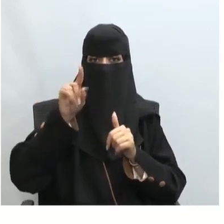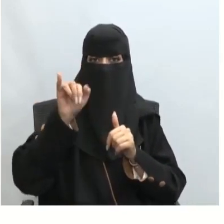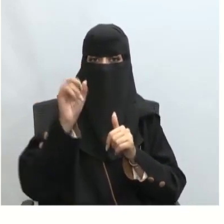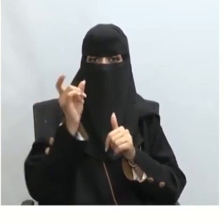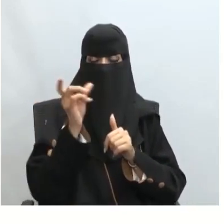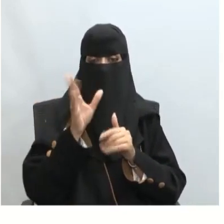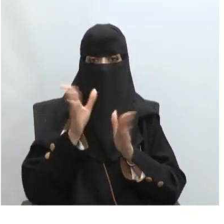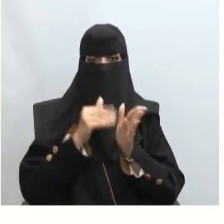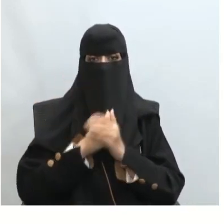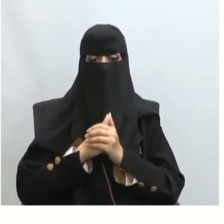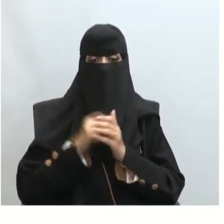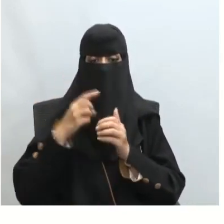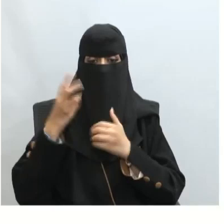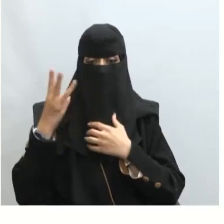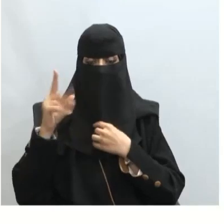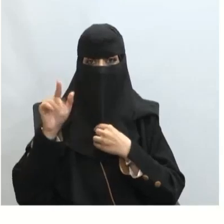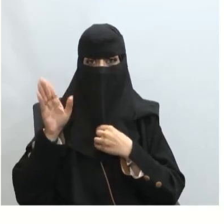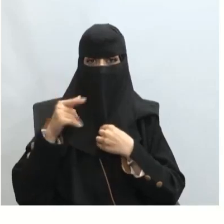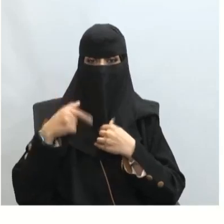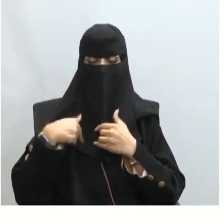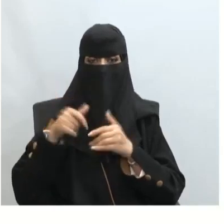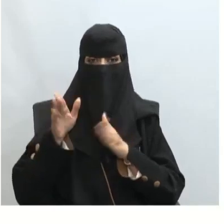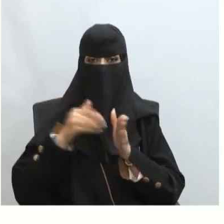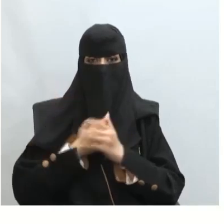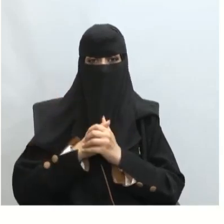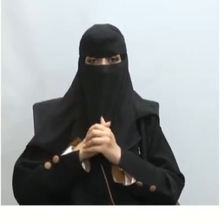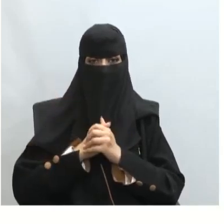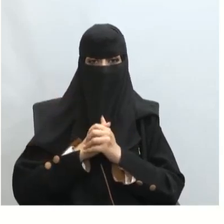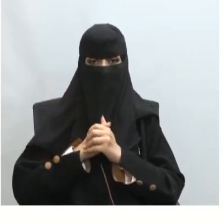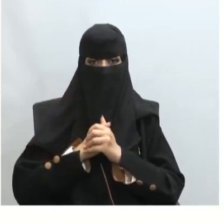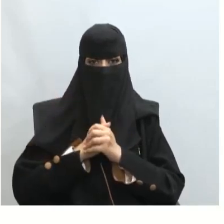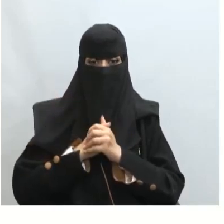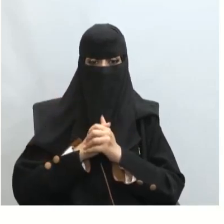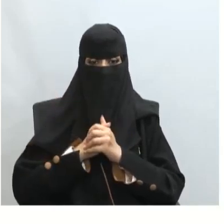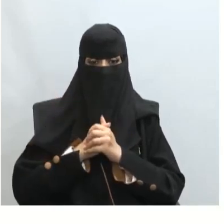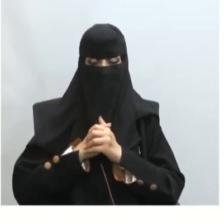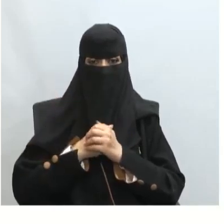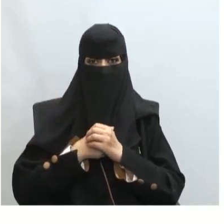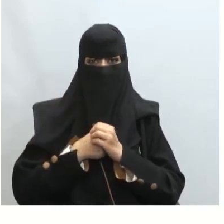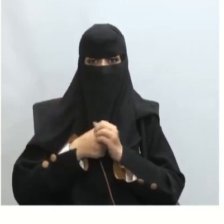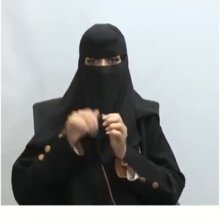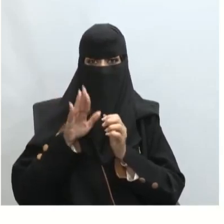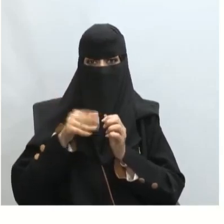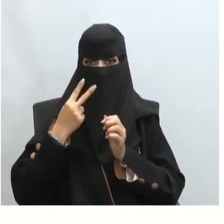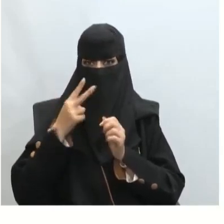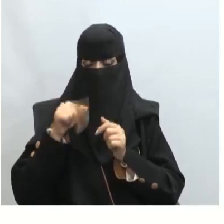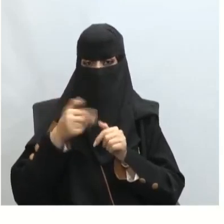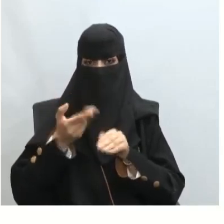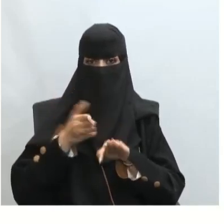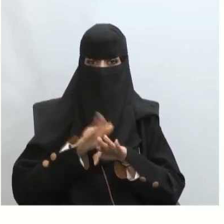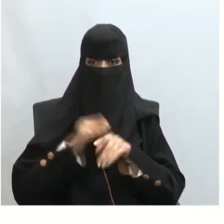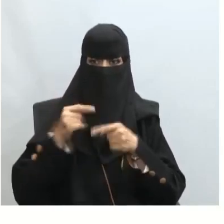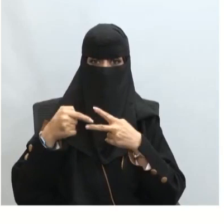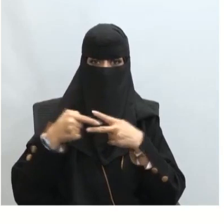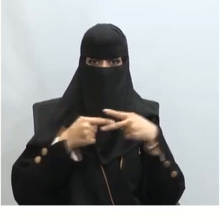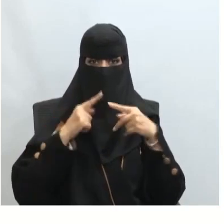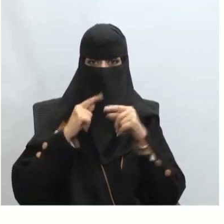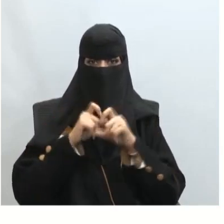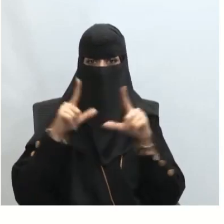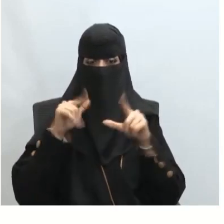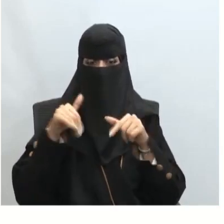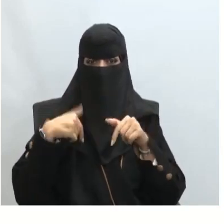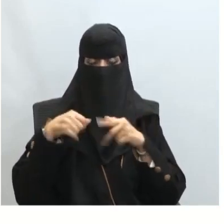ان عدد ذرات الكربون ثلاثه اذا هو بروبي الان انظر على السهم ايضا بين لك هنا